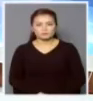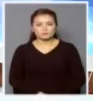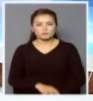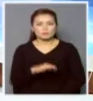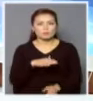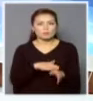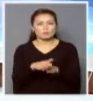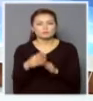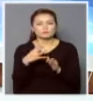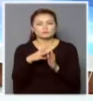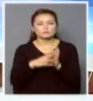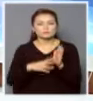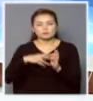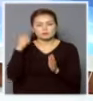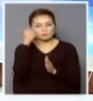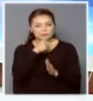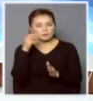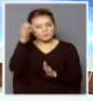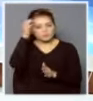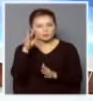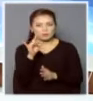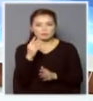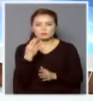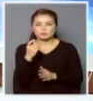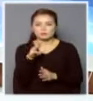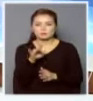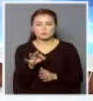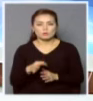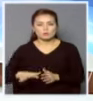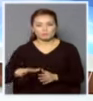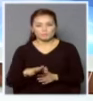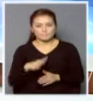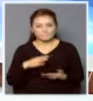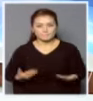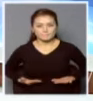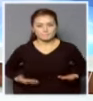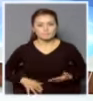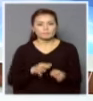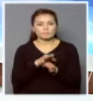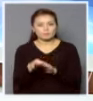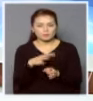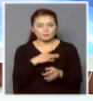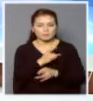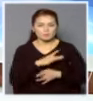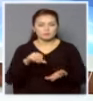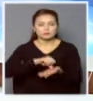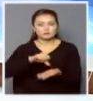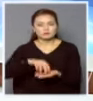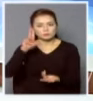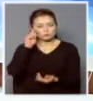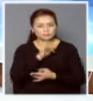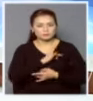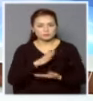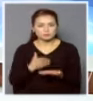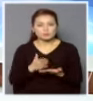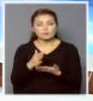В этом году исполнилось 90 лет со дня образования Каиршахтинского сельского округа. Жители пригородного села отпраздновали знаменательную дату.